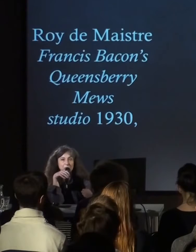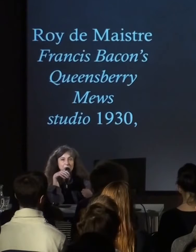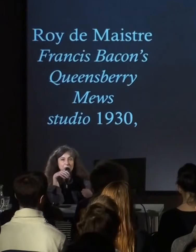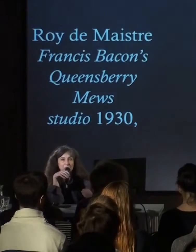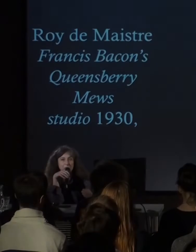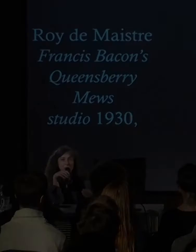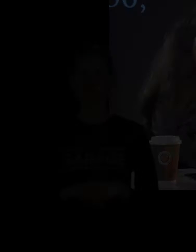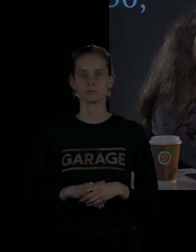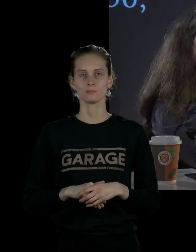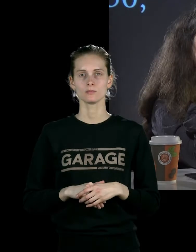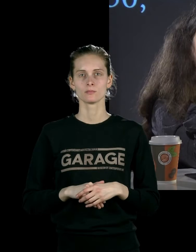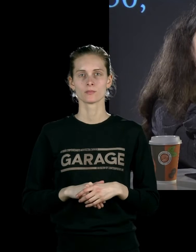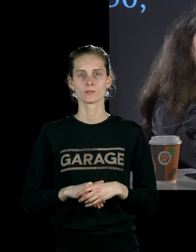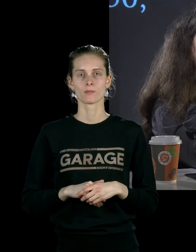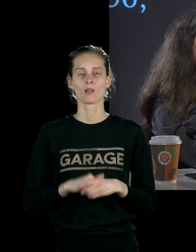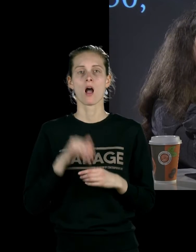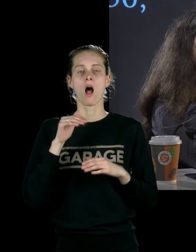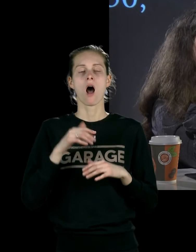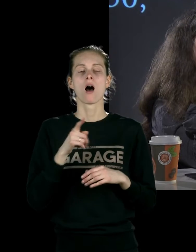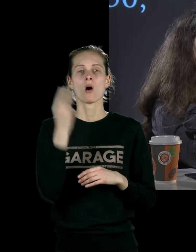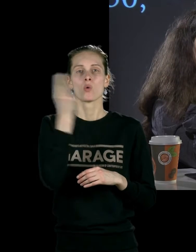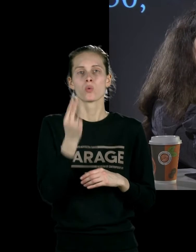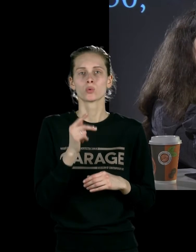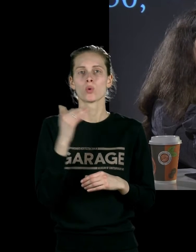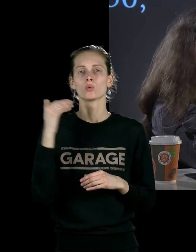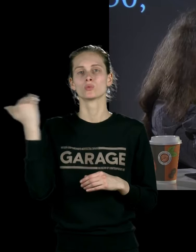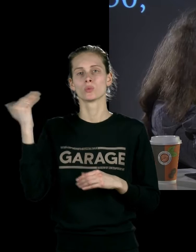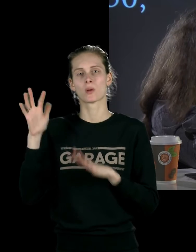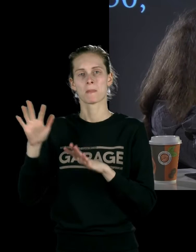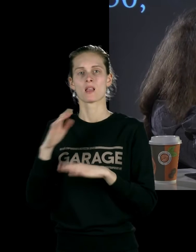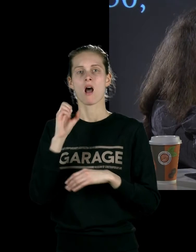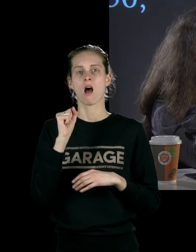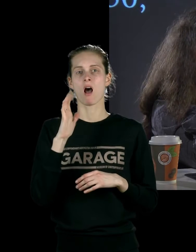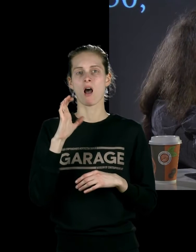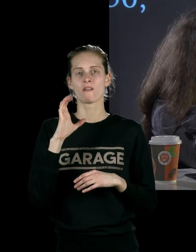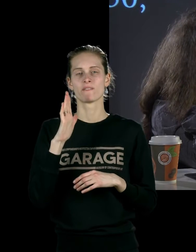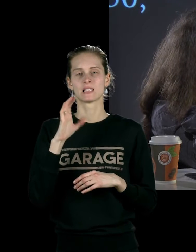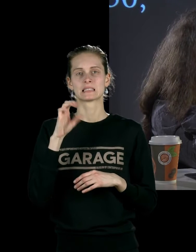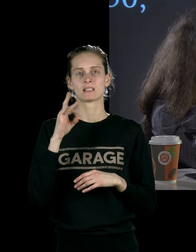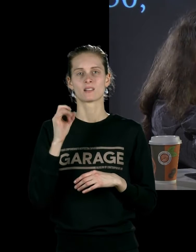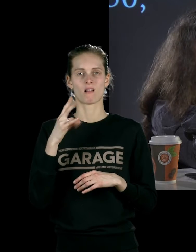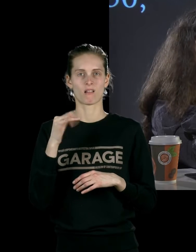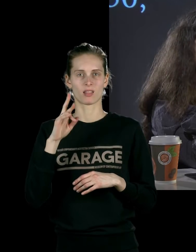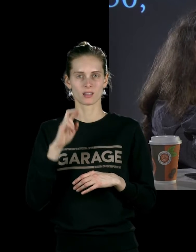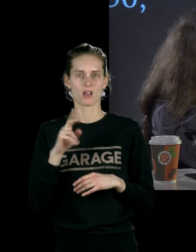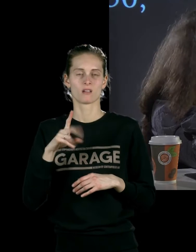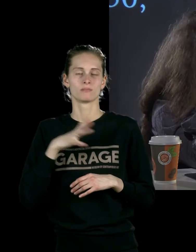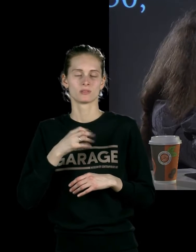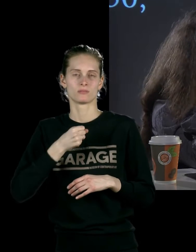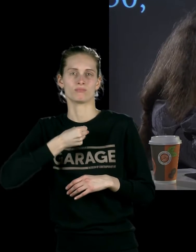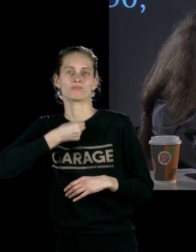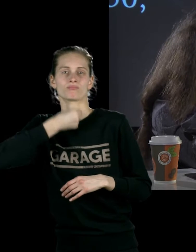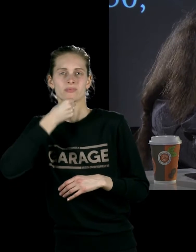геометричны. Австралийского художника, который был сильно старше Фрэнсиса Бэкона, был одним из первых